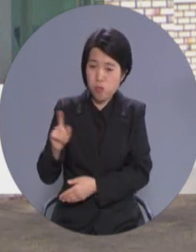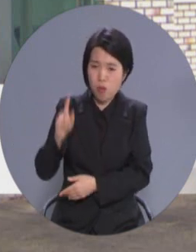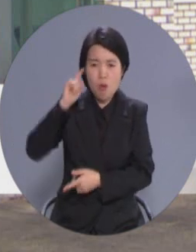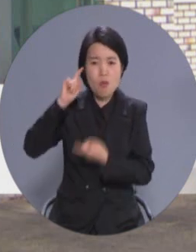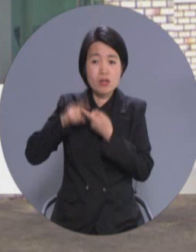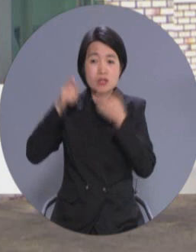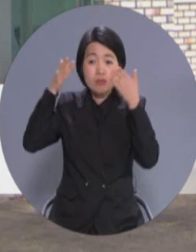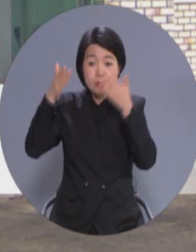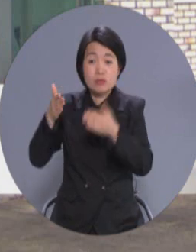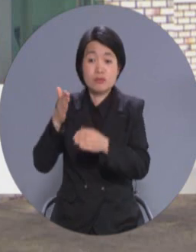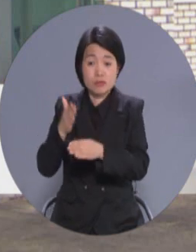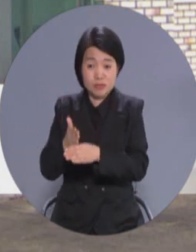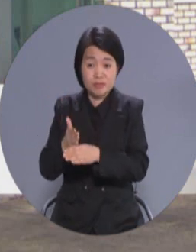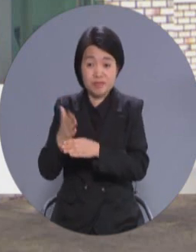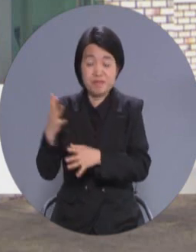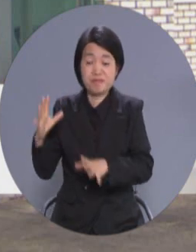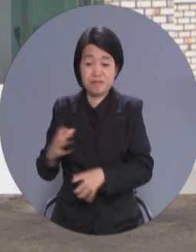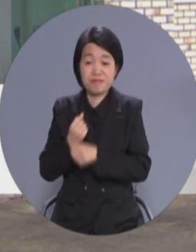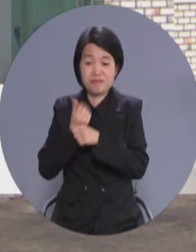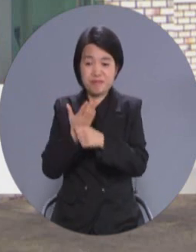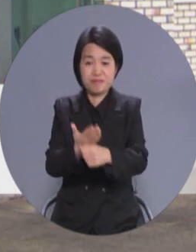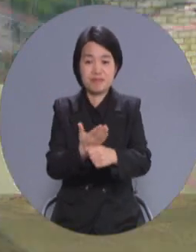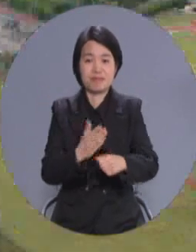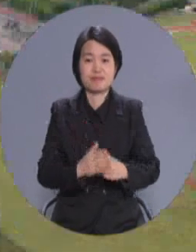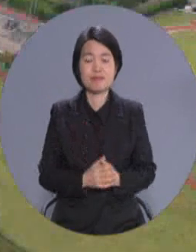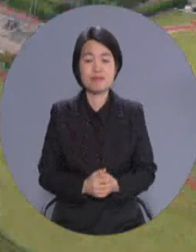있습니다. 김윤 기자가 취재했습니다.